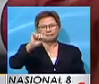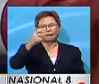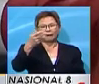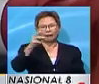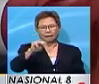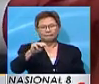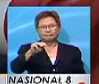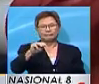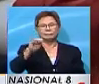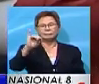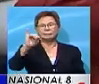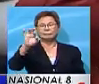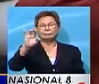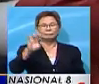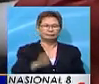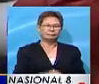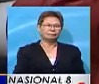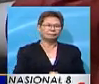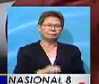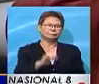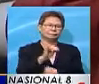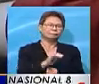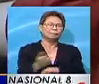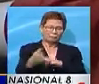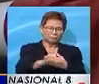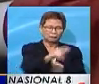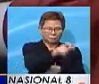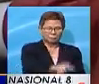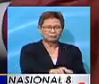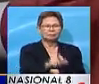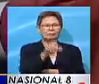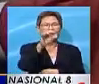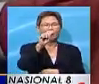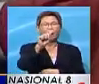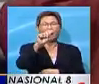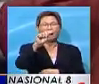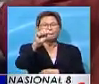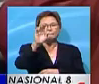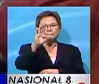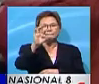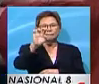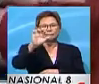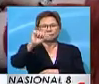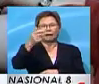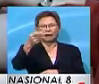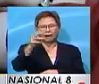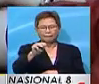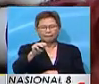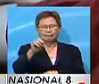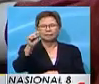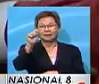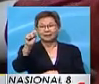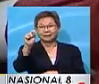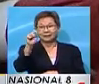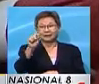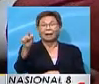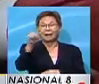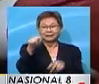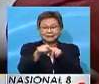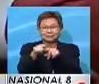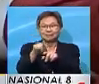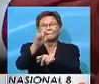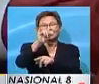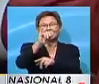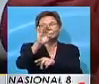dia memang yang mati Tu adalah Abraham Elias Ibrahim sedang kita soal siasat dan